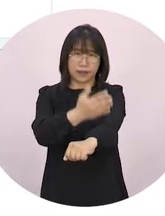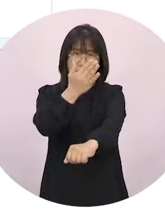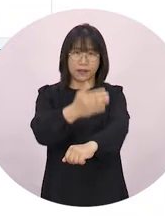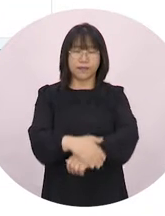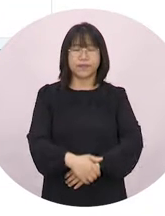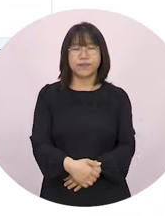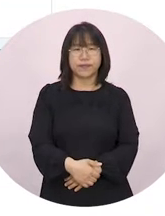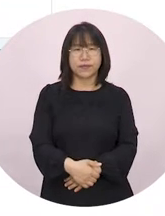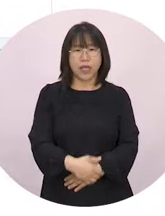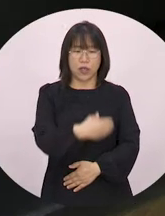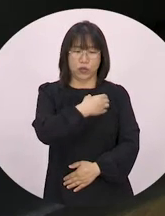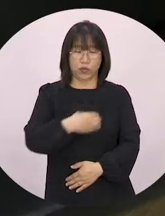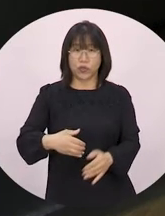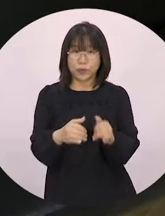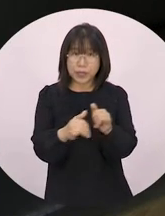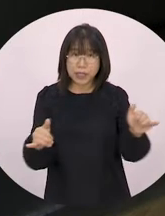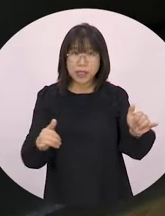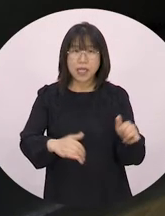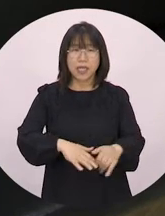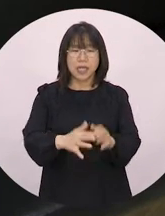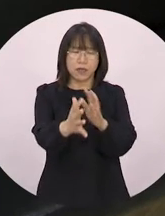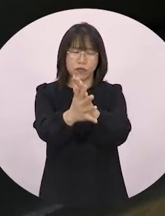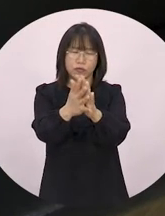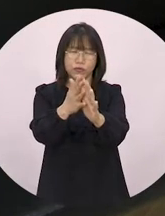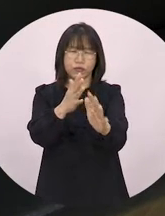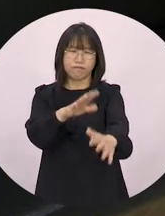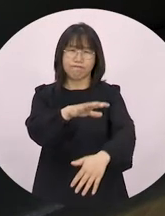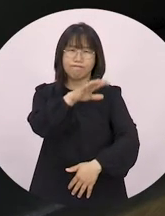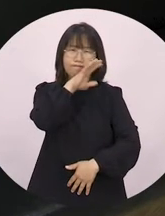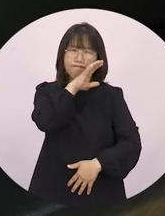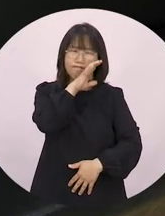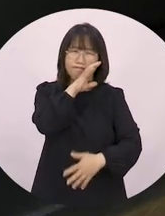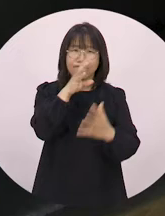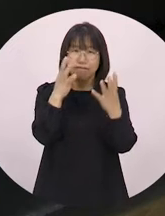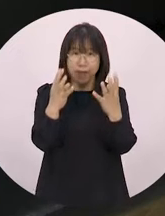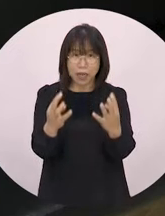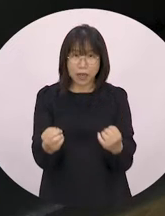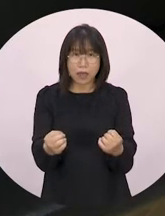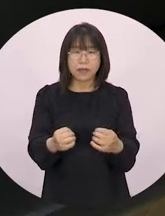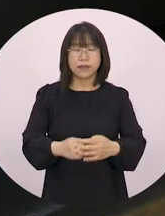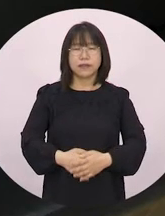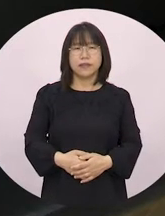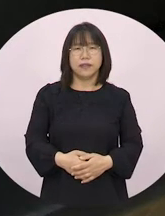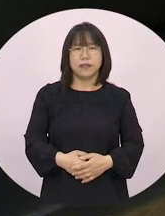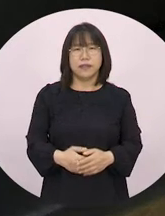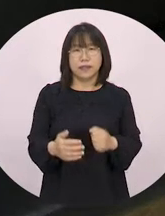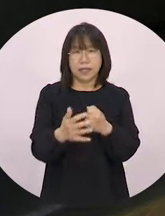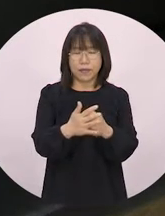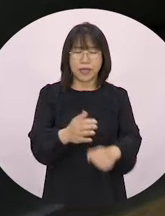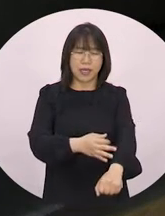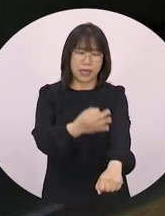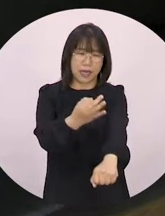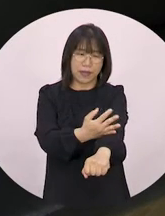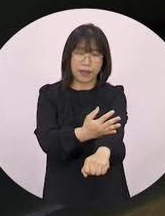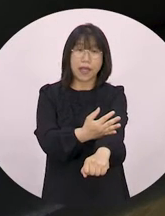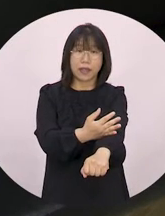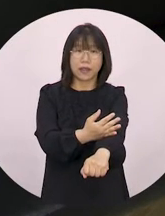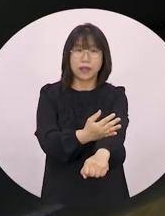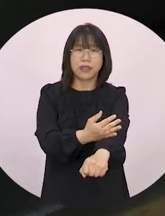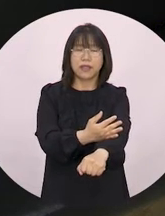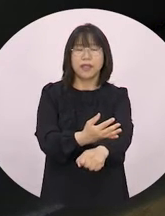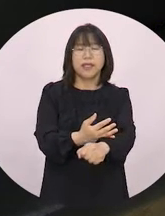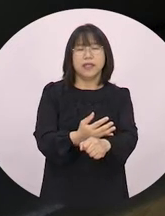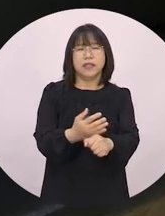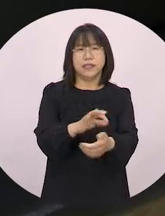있습니다. 구민들의 대기 시간이 길다는 민원이 많이 제기되어 왔는데요. 그래서 구민들이 좀 더